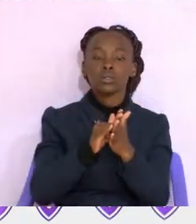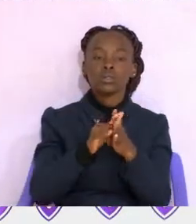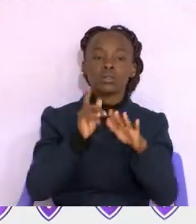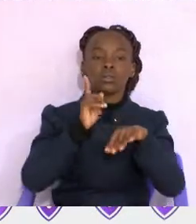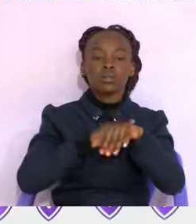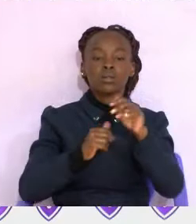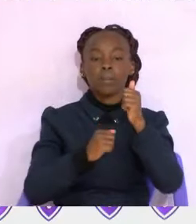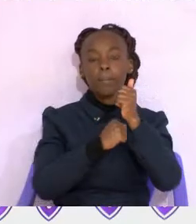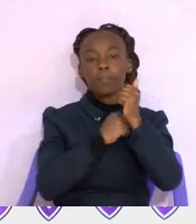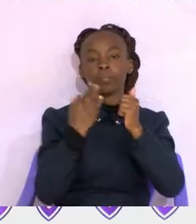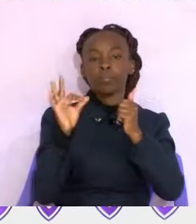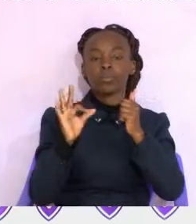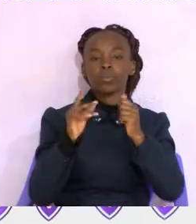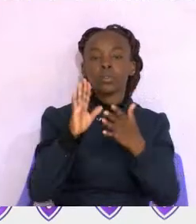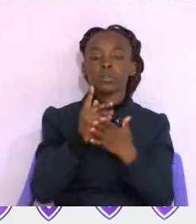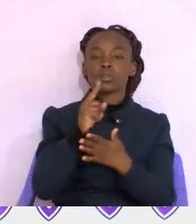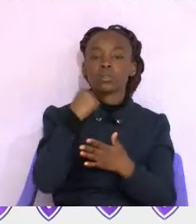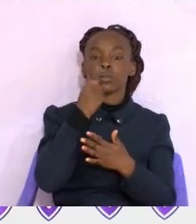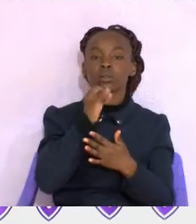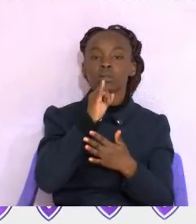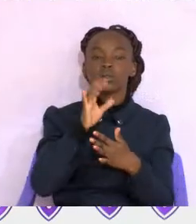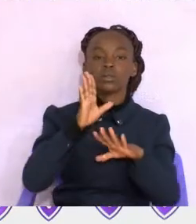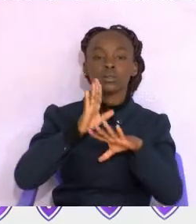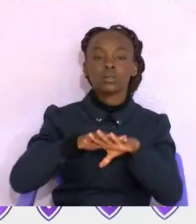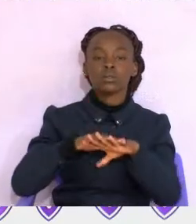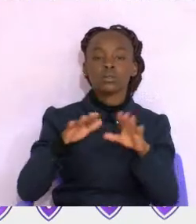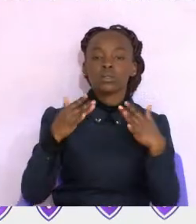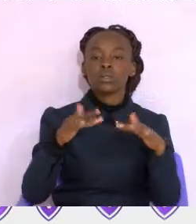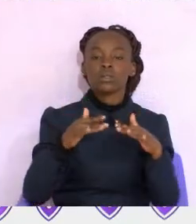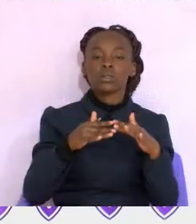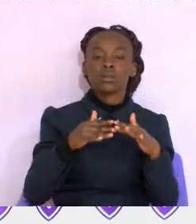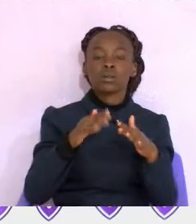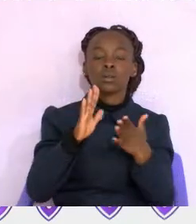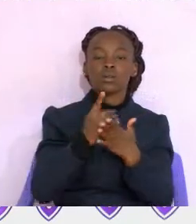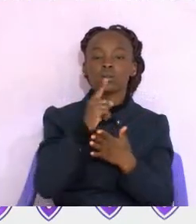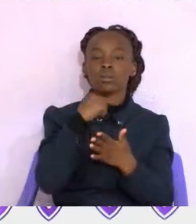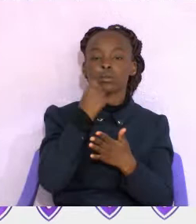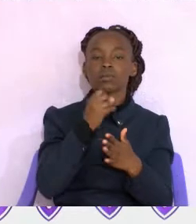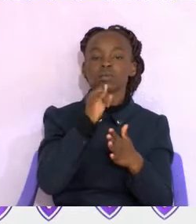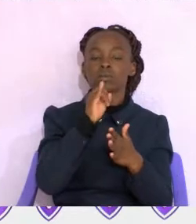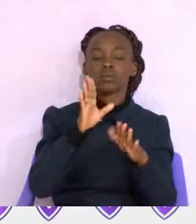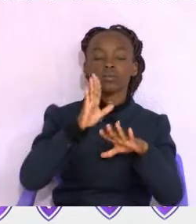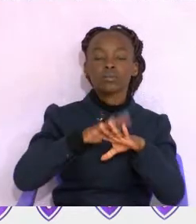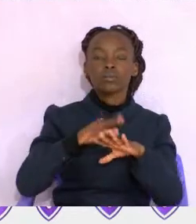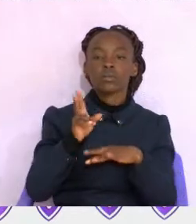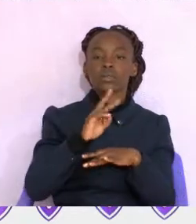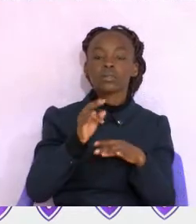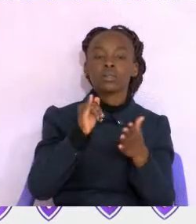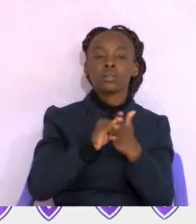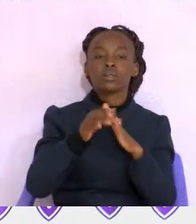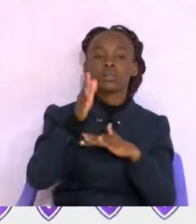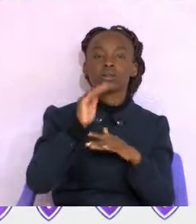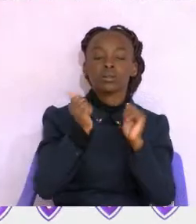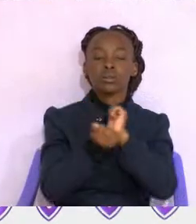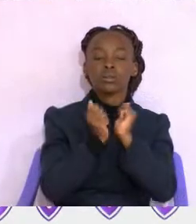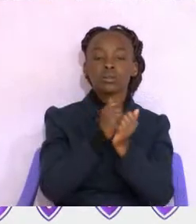basi mwenye haki ainue macho yake kuona kwamba Mungu hajetikiswa. Ainue macho yake kuona Mungu bado haje change position.